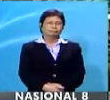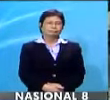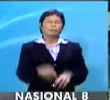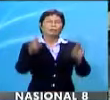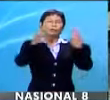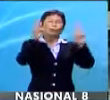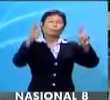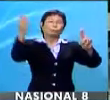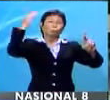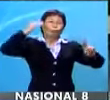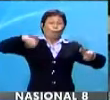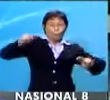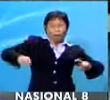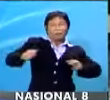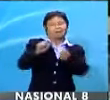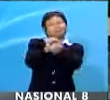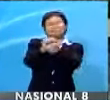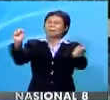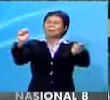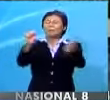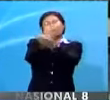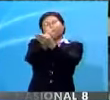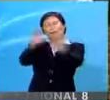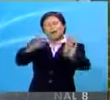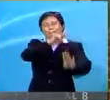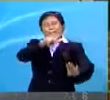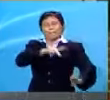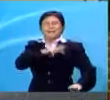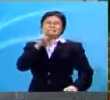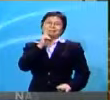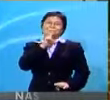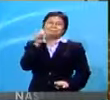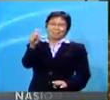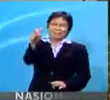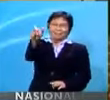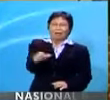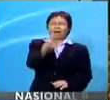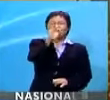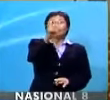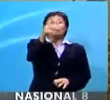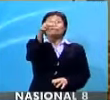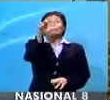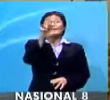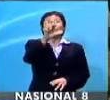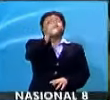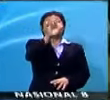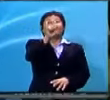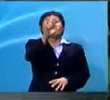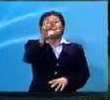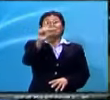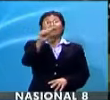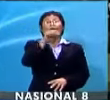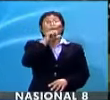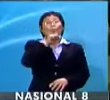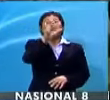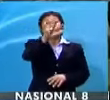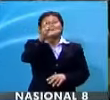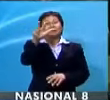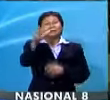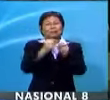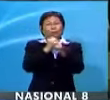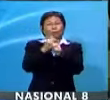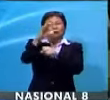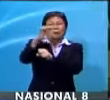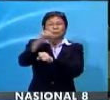Rabu lalu mahkamah sesyen melepas dan membebaskan pemilik restoran Farah jamiah Fikri 35 tahun selepas syarikatnya